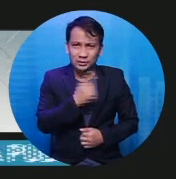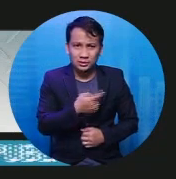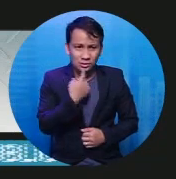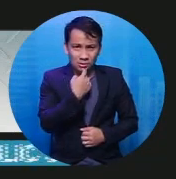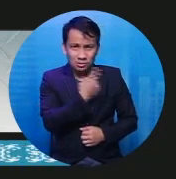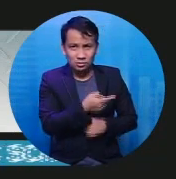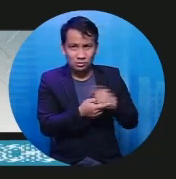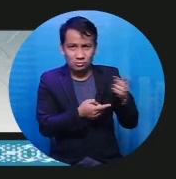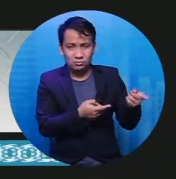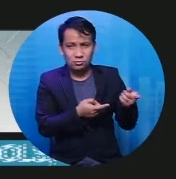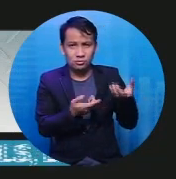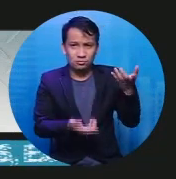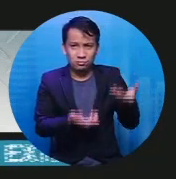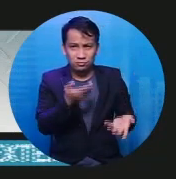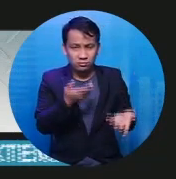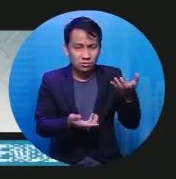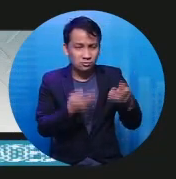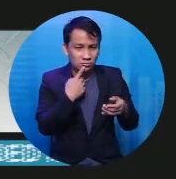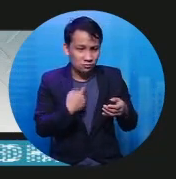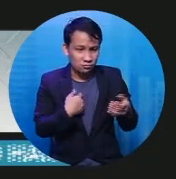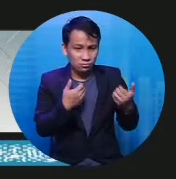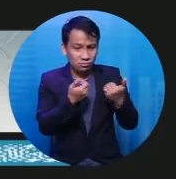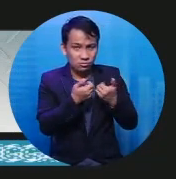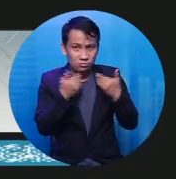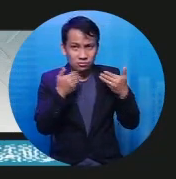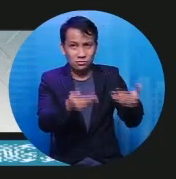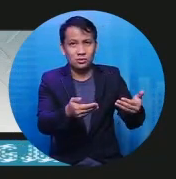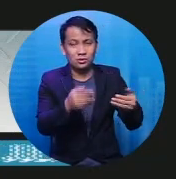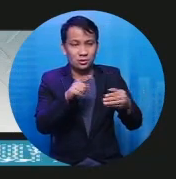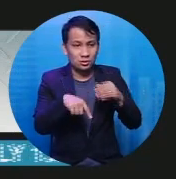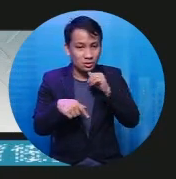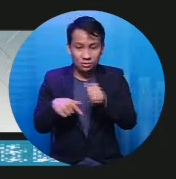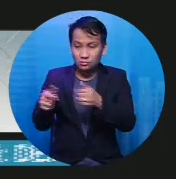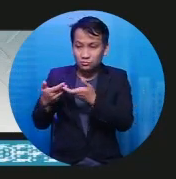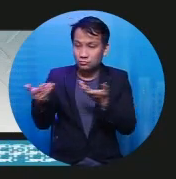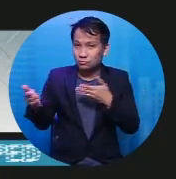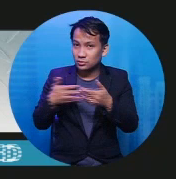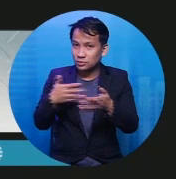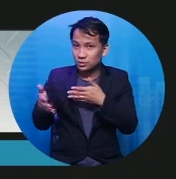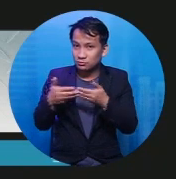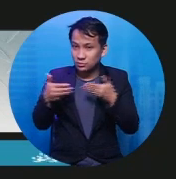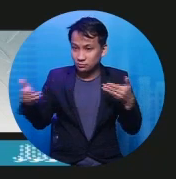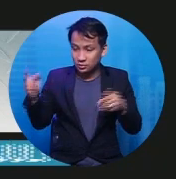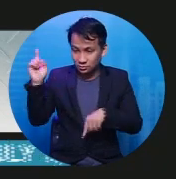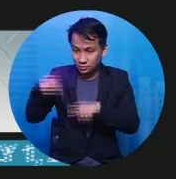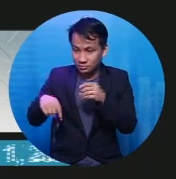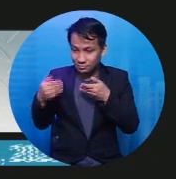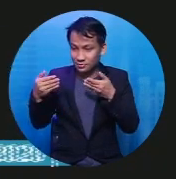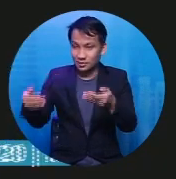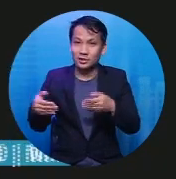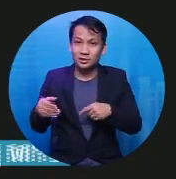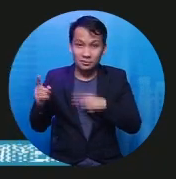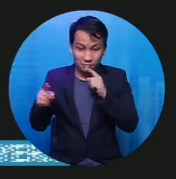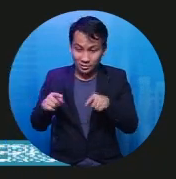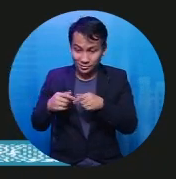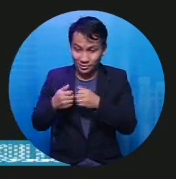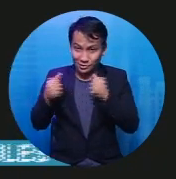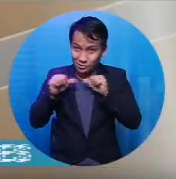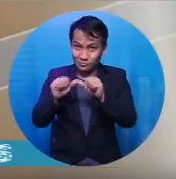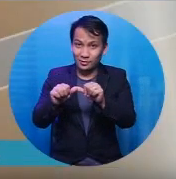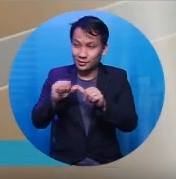maapoy, kung hindi tayo magkatuloyan, ipapatulpo mo ba ako? Ilang beses na yan na sinasabi sa akin, idol.